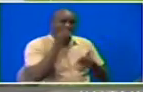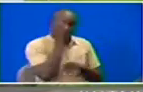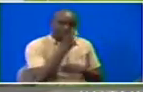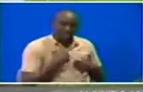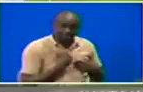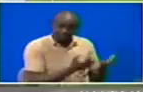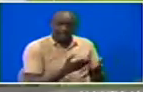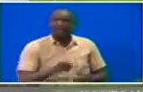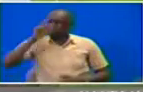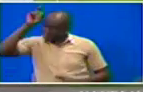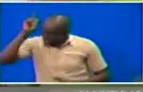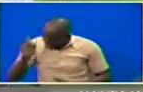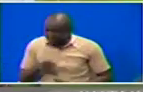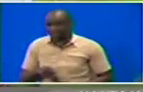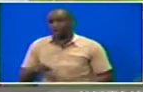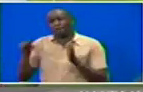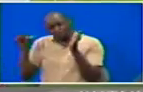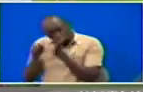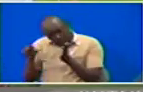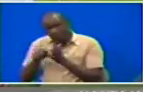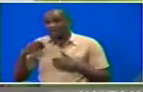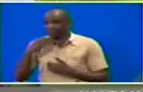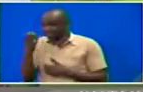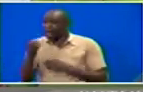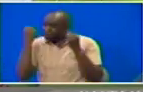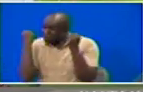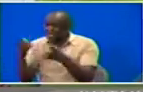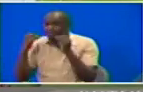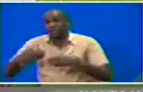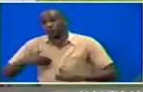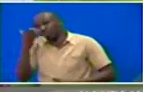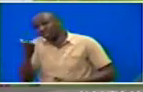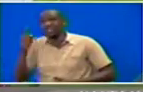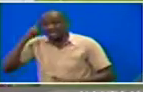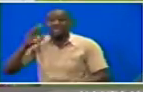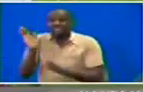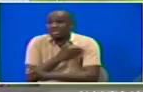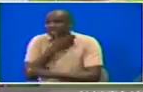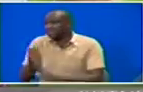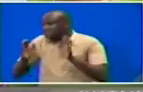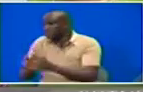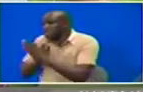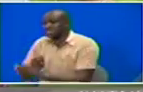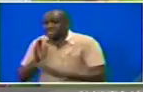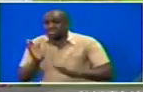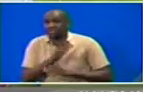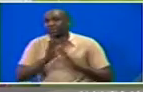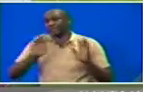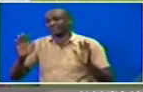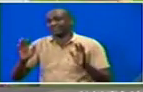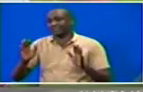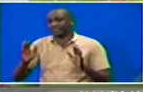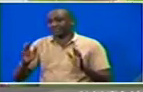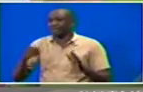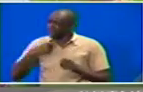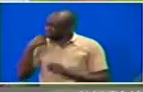Kabisa, lazima. Kiviyako. Sasa shida ambayo iko ni kwamba wengi wanafikiria kuimba ni kwenda studio kutoa nyimbo. Na